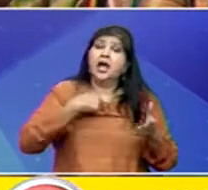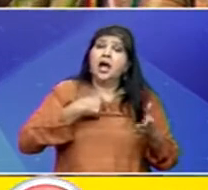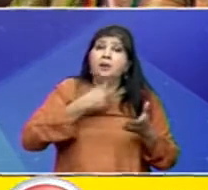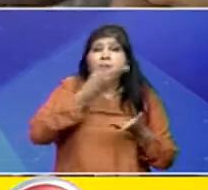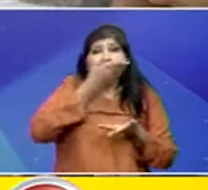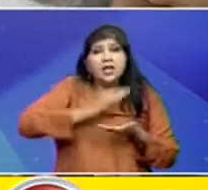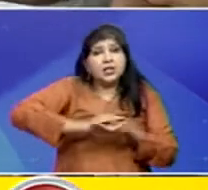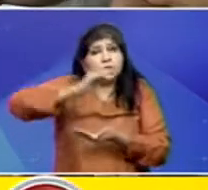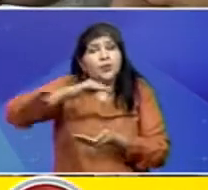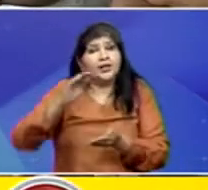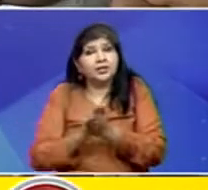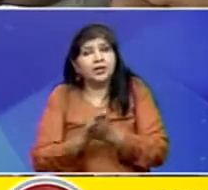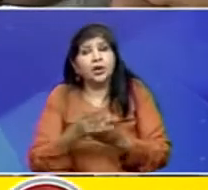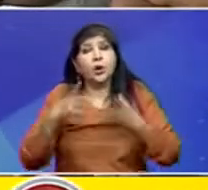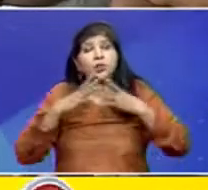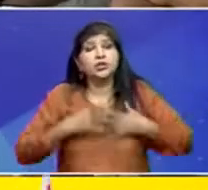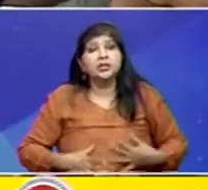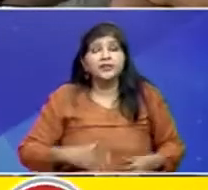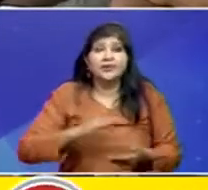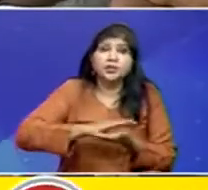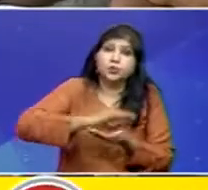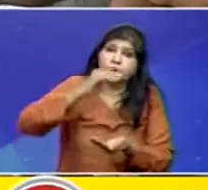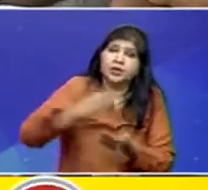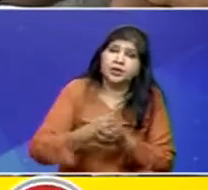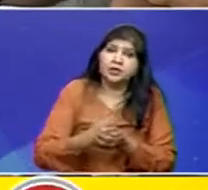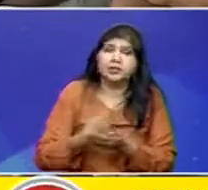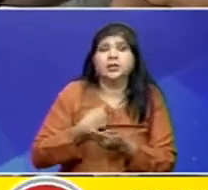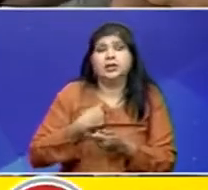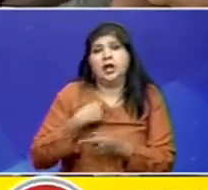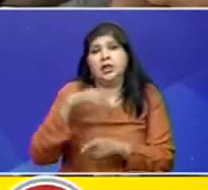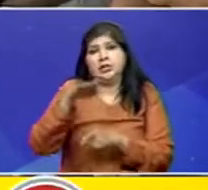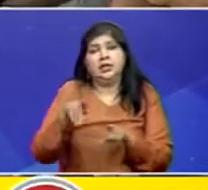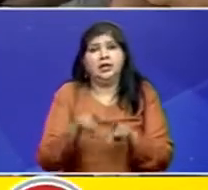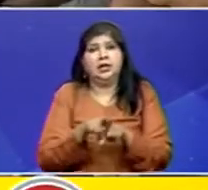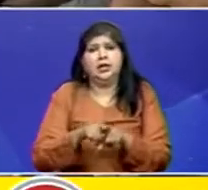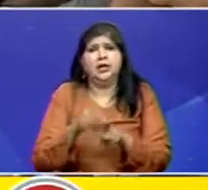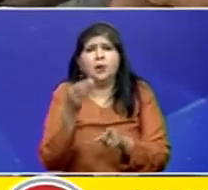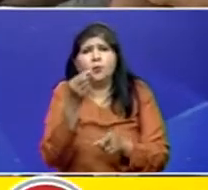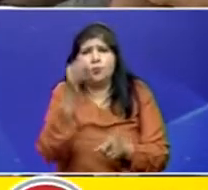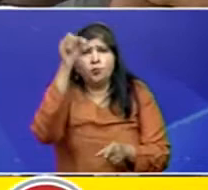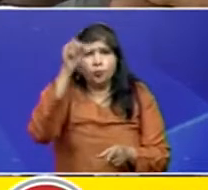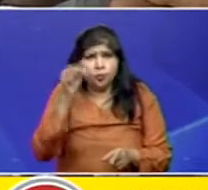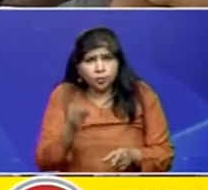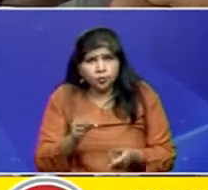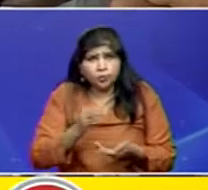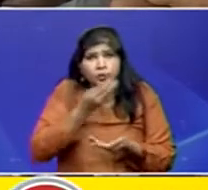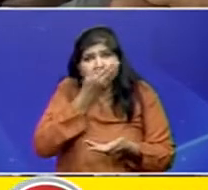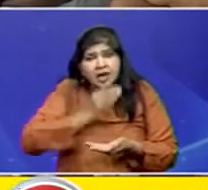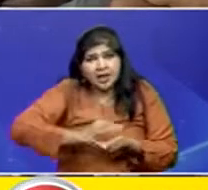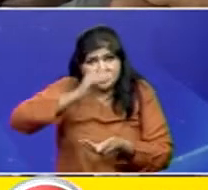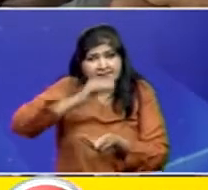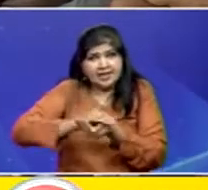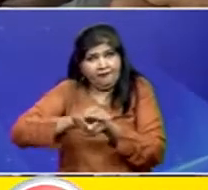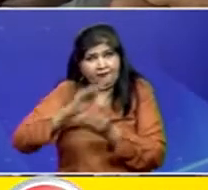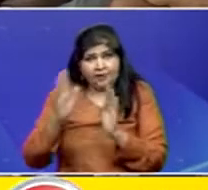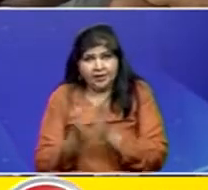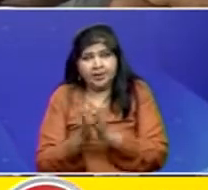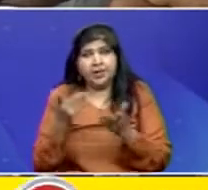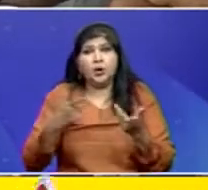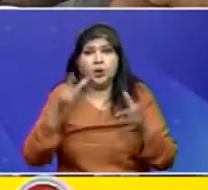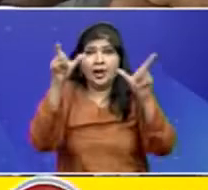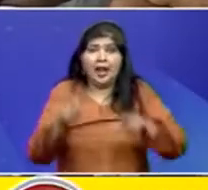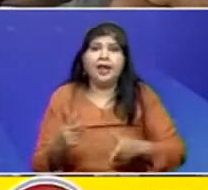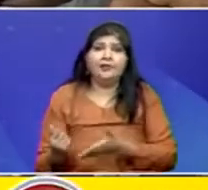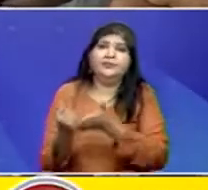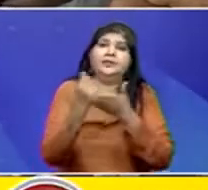समरक्षण और जीवन समरक्षण का संकल्प ले हम बुंद बुंद जल बच